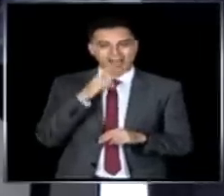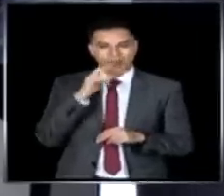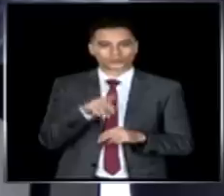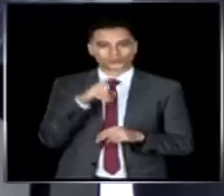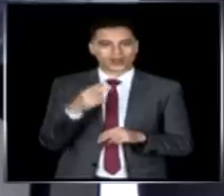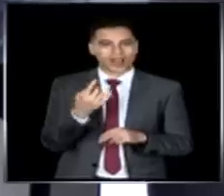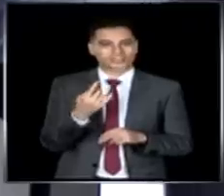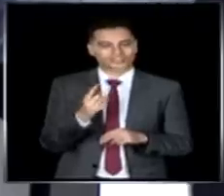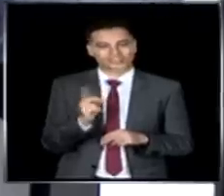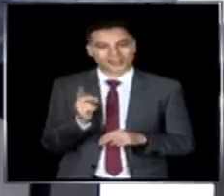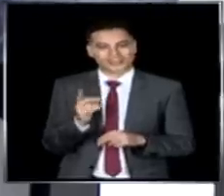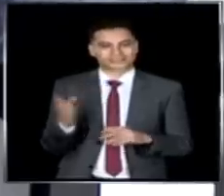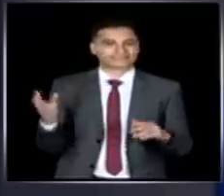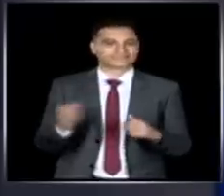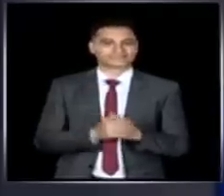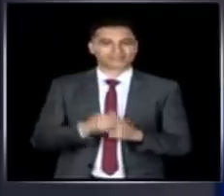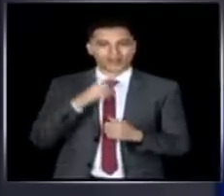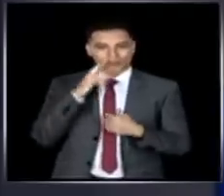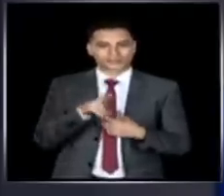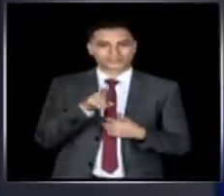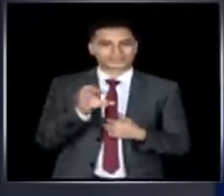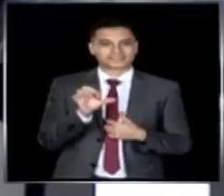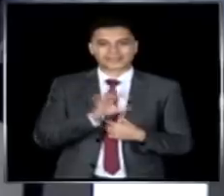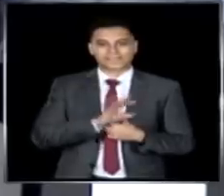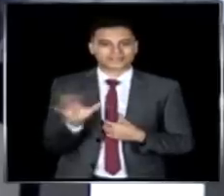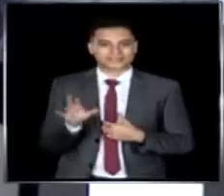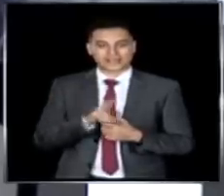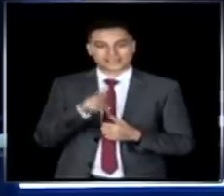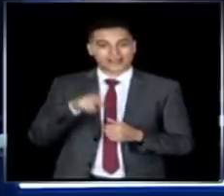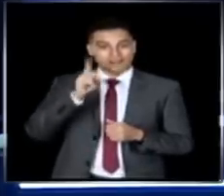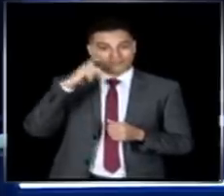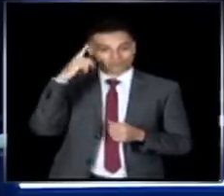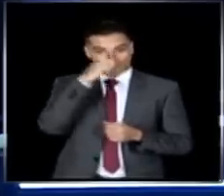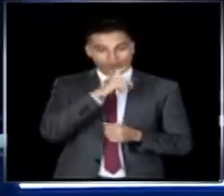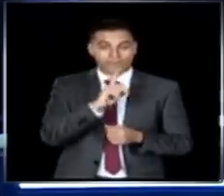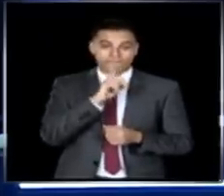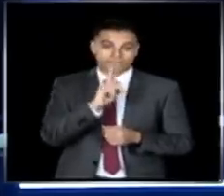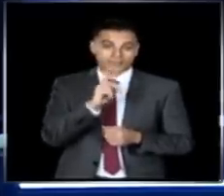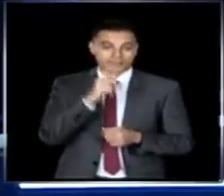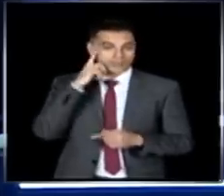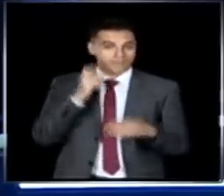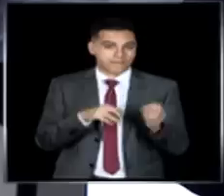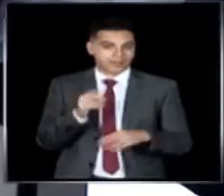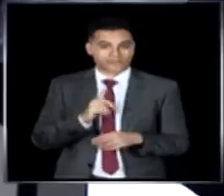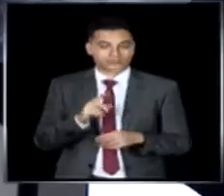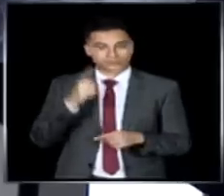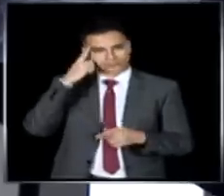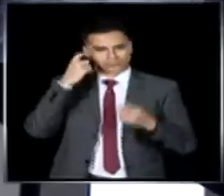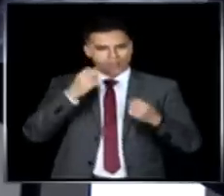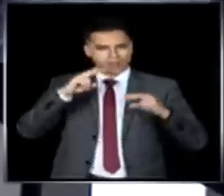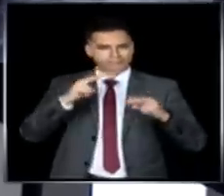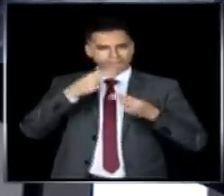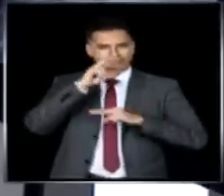لحقتش اقول السؤال العاشر، قلت 9 بس. الاسئلة مش صعبة، تلاقيش. تحت